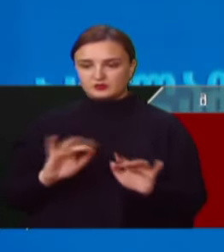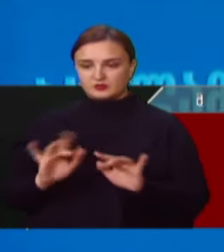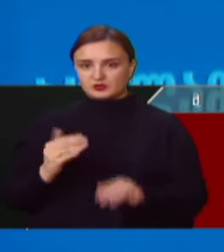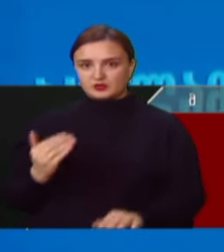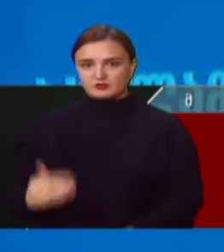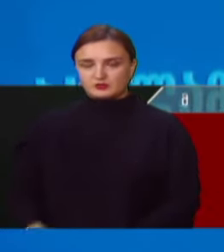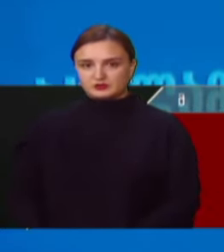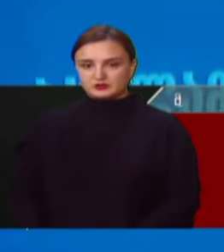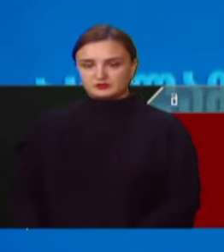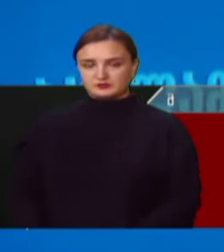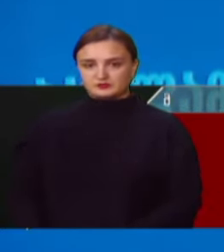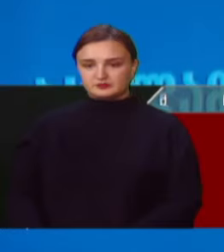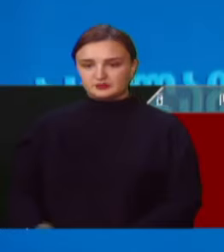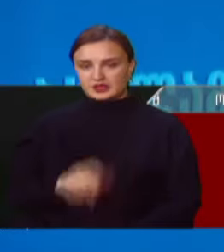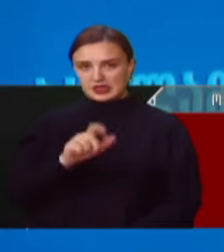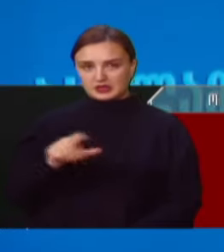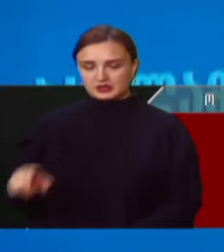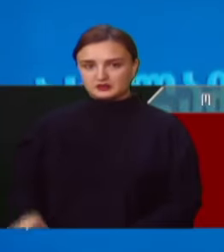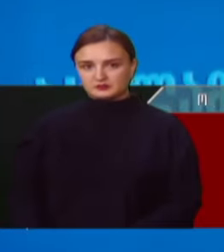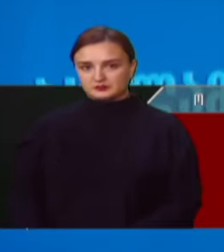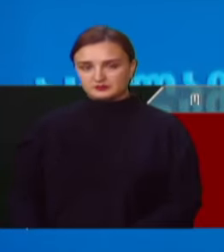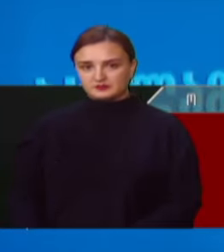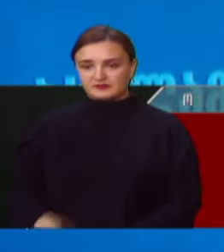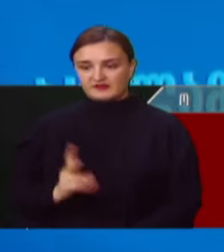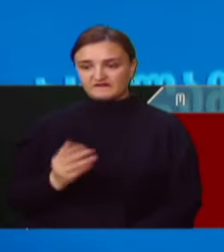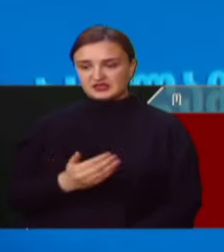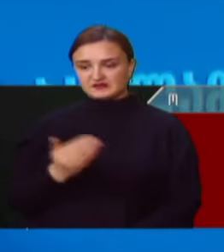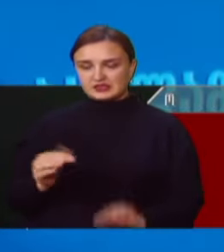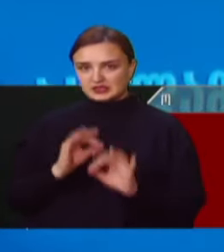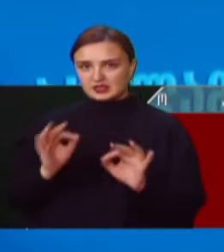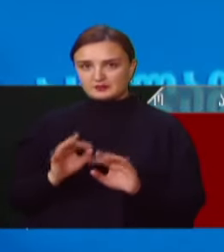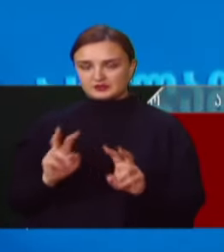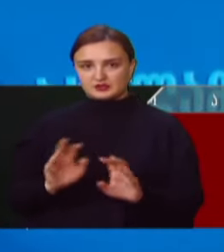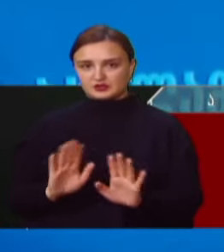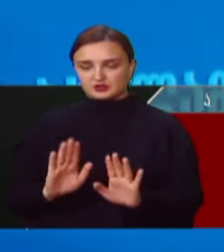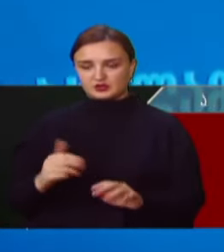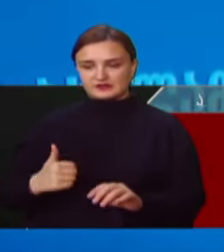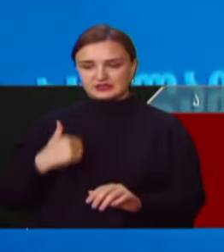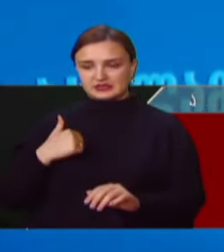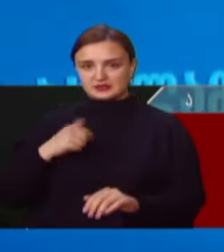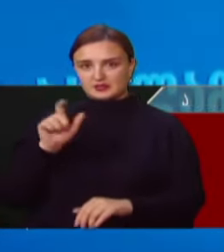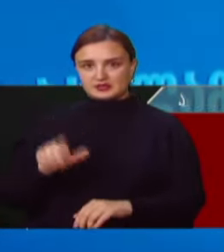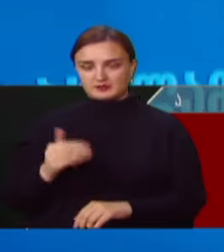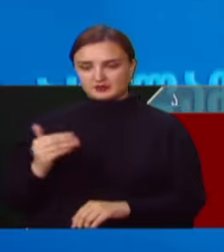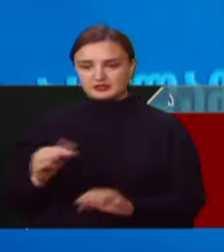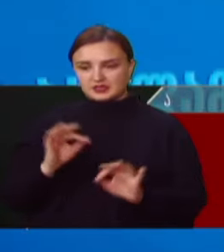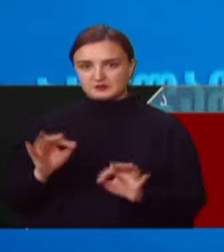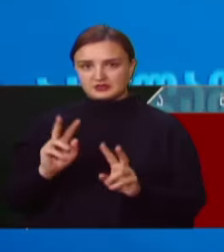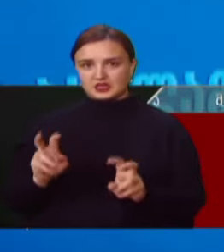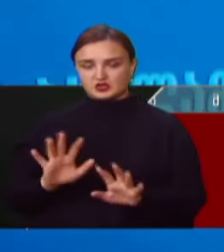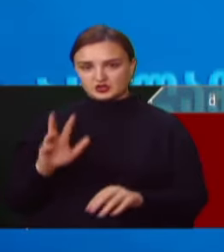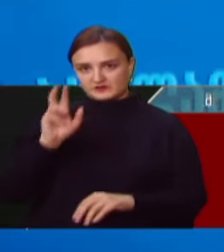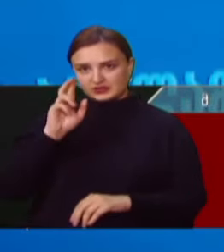მოძრაობის ფილოსოფიის მატარებელ ხალხთან, რომლისთვისაც არაფერს ნიშნავს ღირსება ადამიანის, რომელსაც არაფერს ნიშნავს